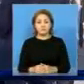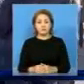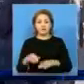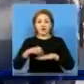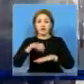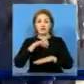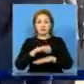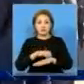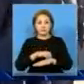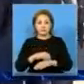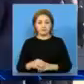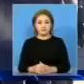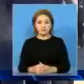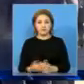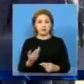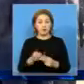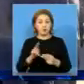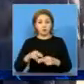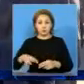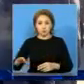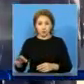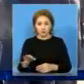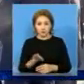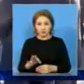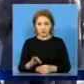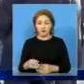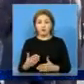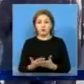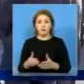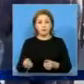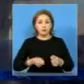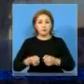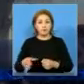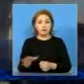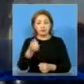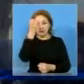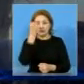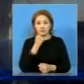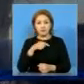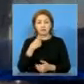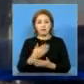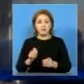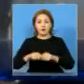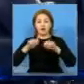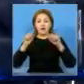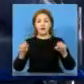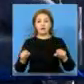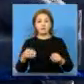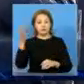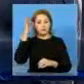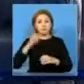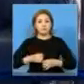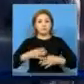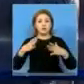акиматқа, осы облыстық қолбасшыларының бәріне рахметімізді айтамыз. Ашылып жатқан ескерткіш